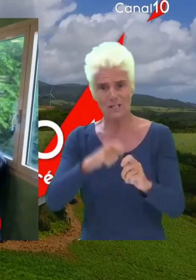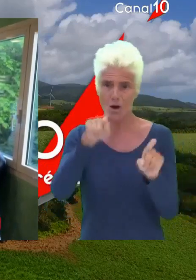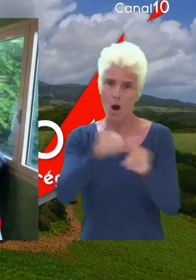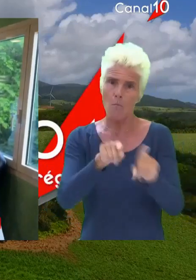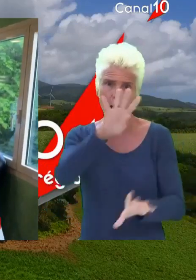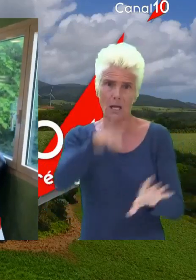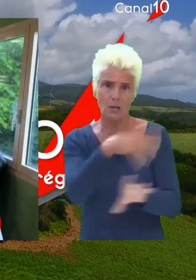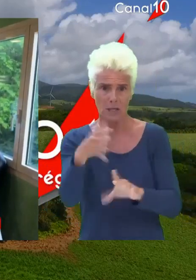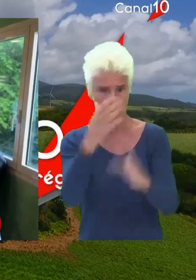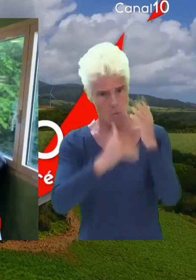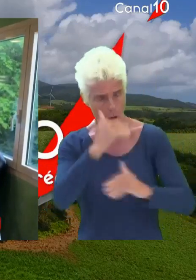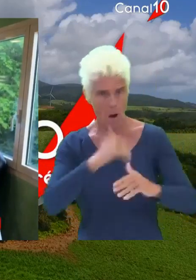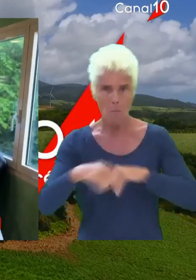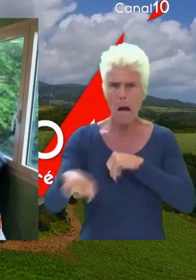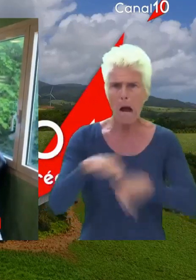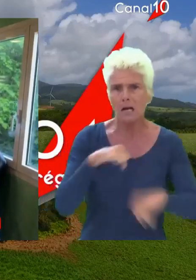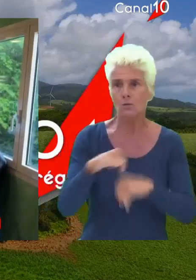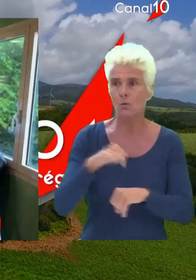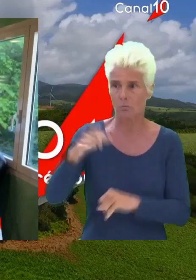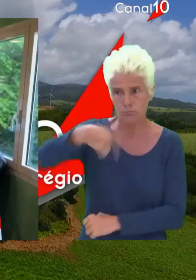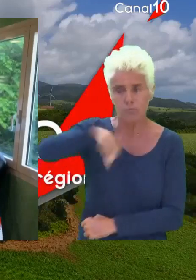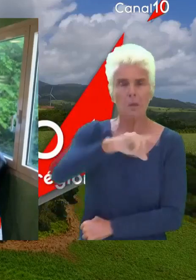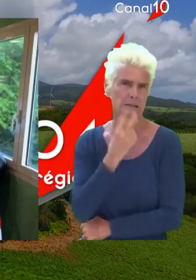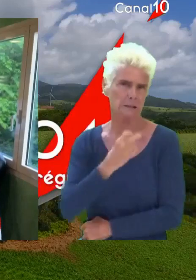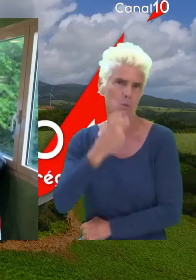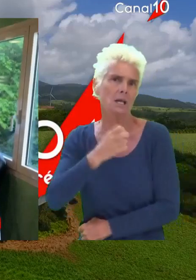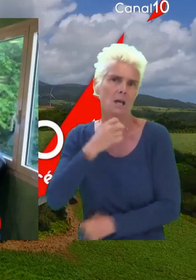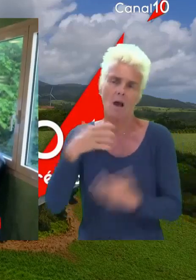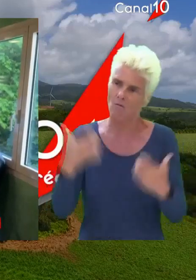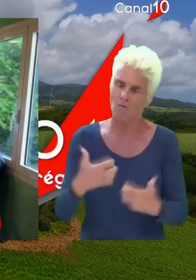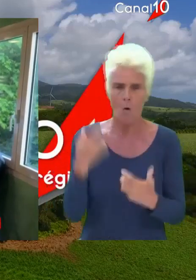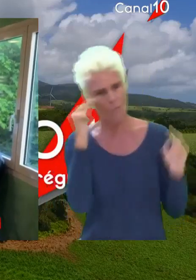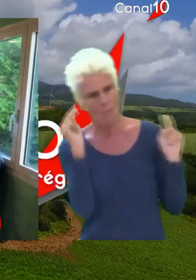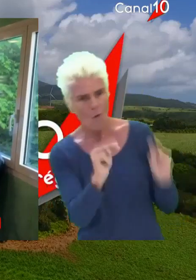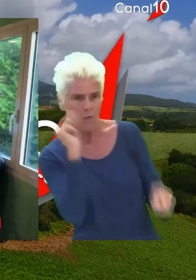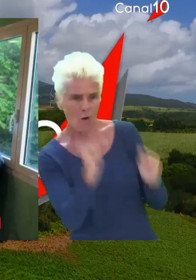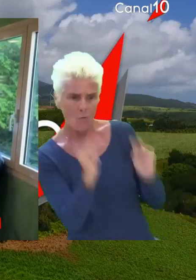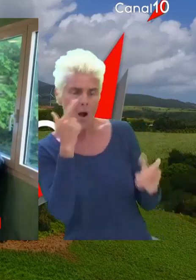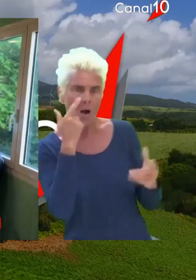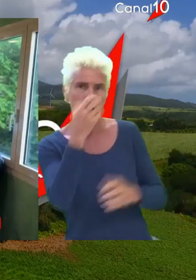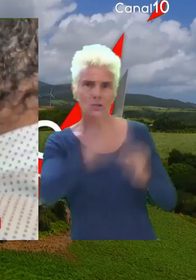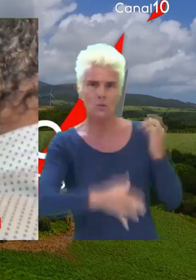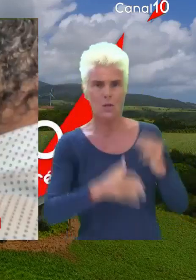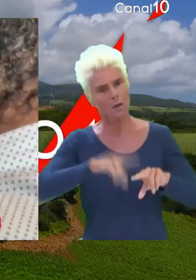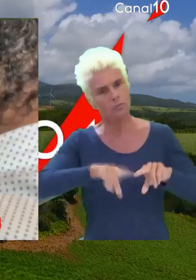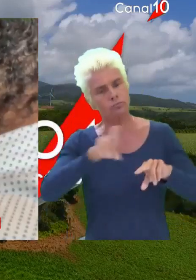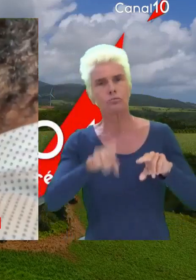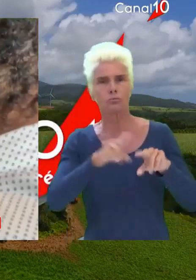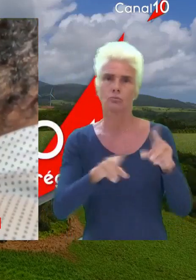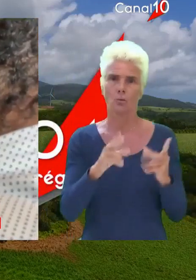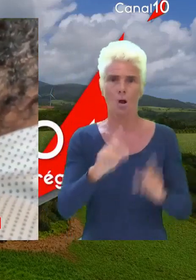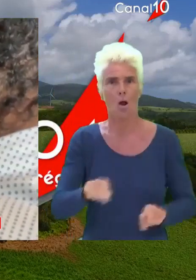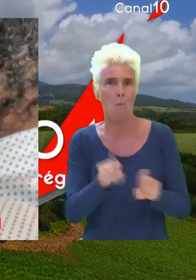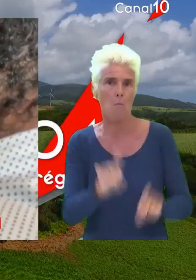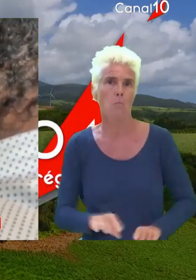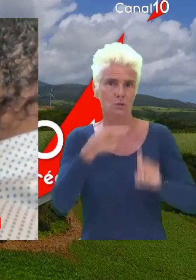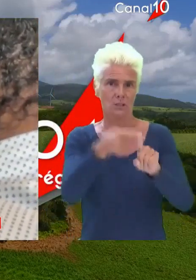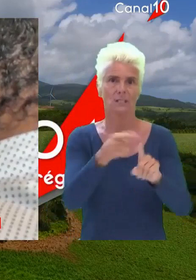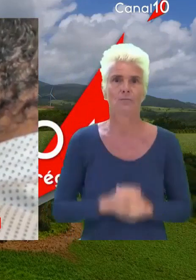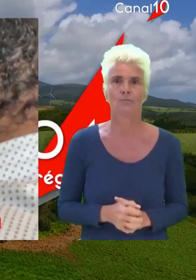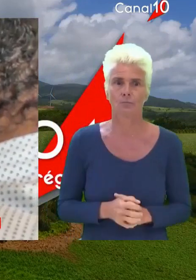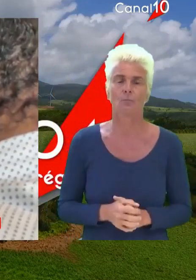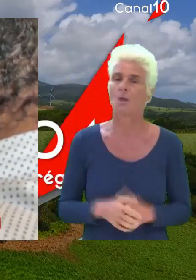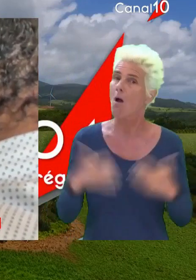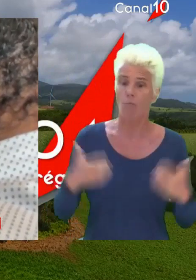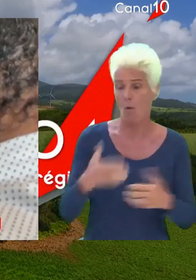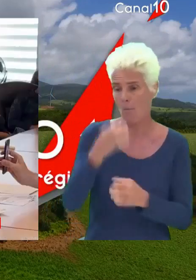d'action et permettre à ce que la population puisse effectivement voir les résultats des travaux que nous aurons effectués voilà surtout pour faire